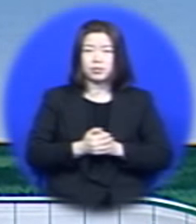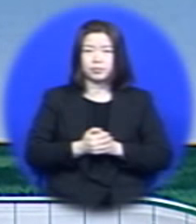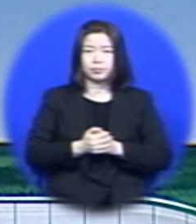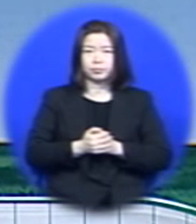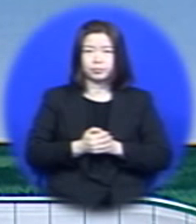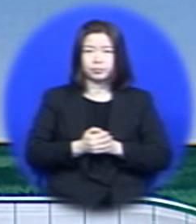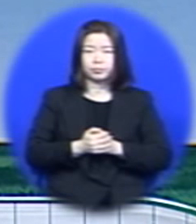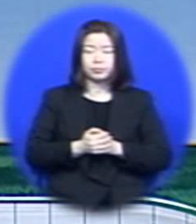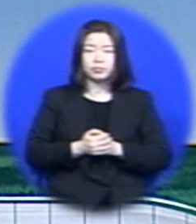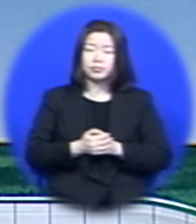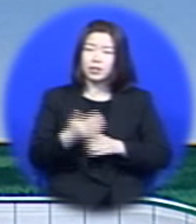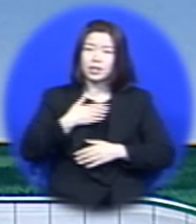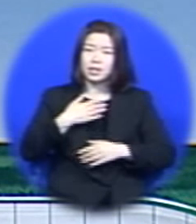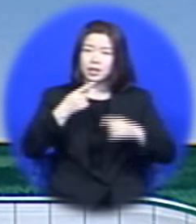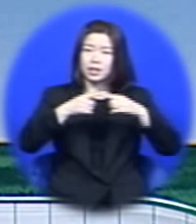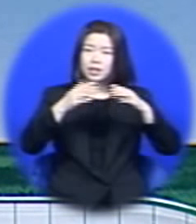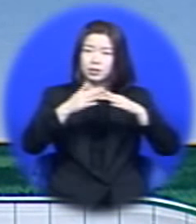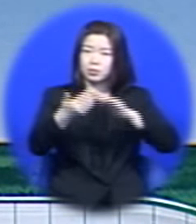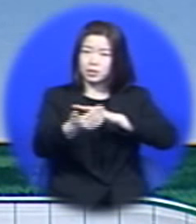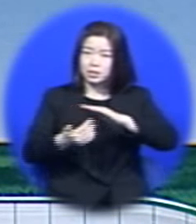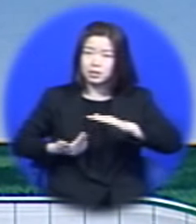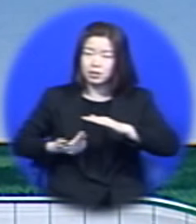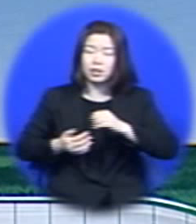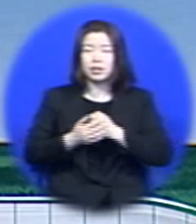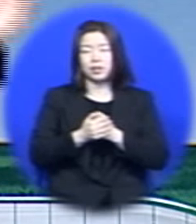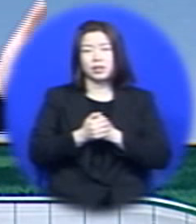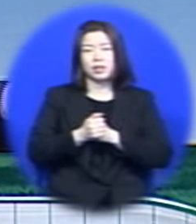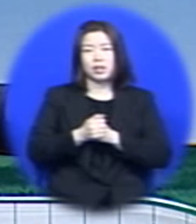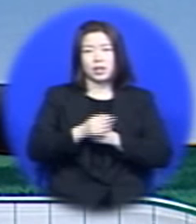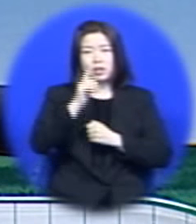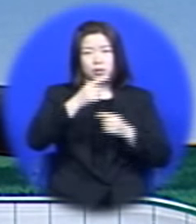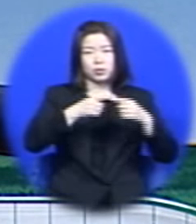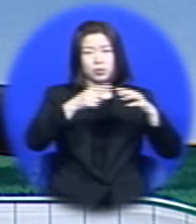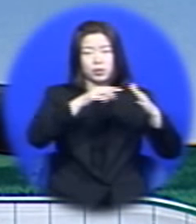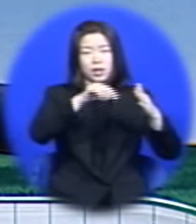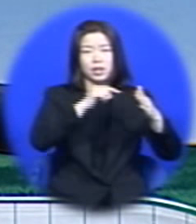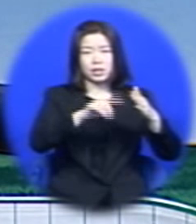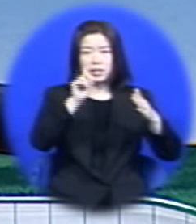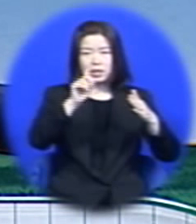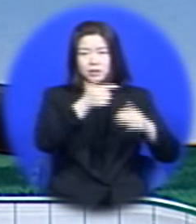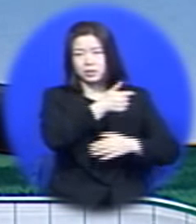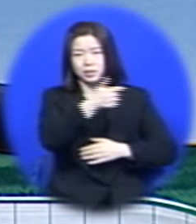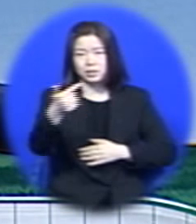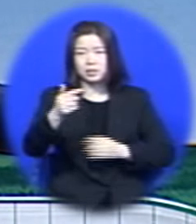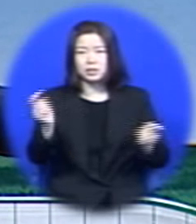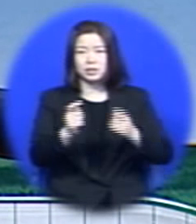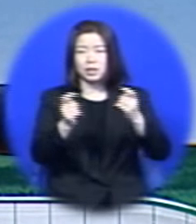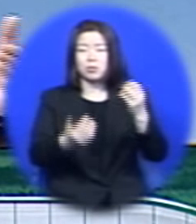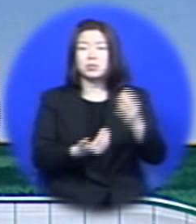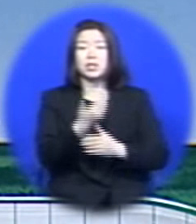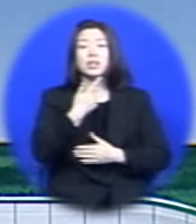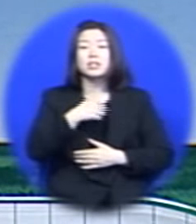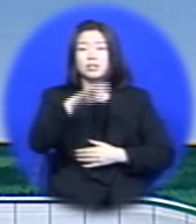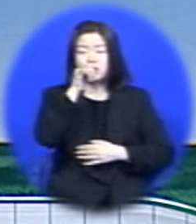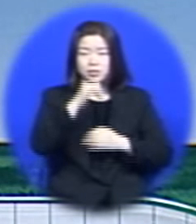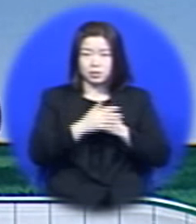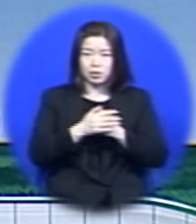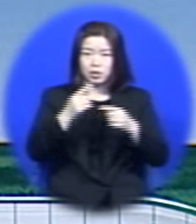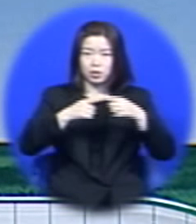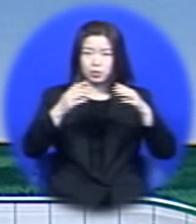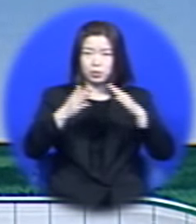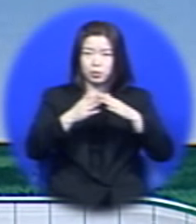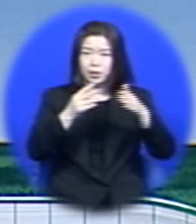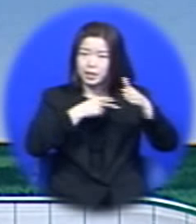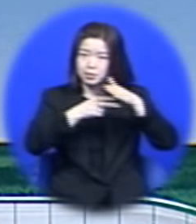제가 이전 교회에서 목회하다가 한번 교회 안에 큰 싸움이 일어난 적이 있습니다. 교회 비전을